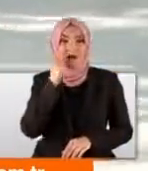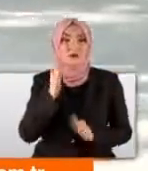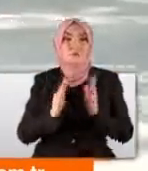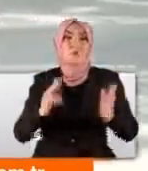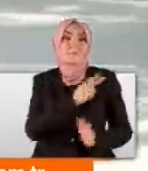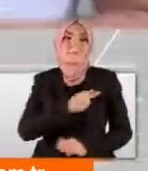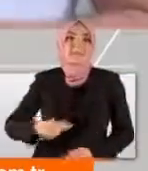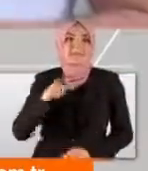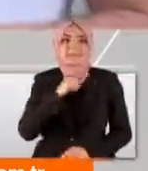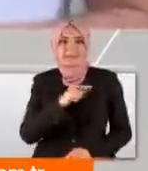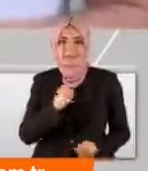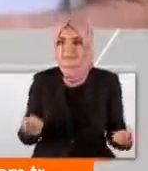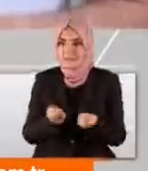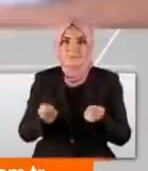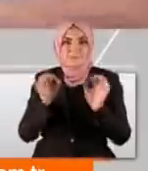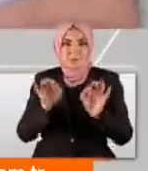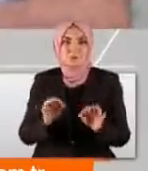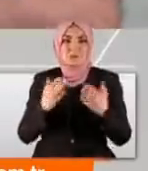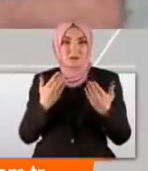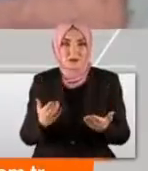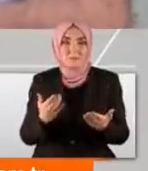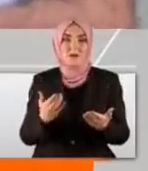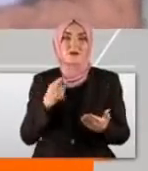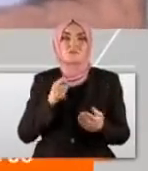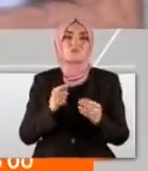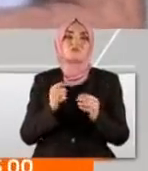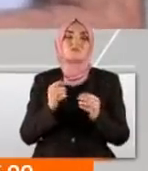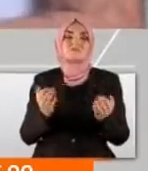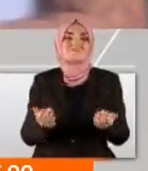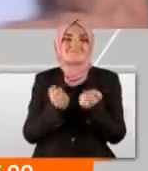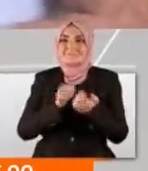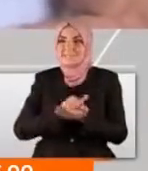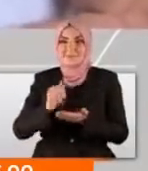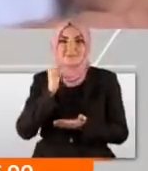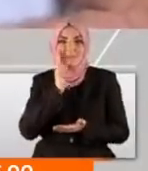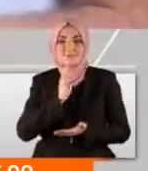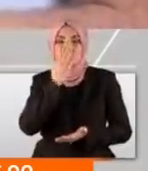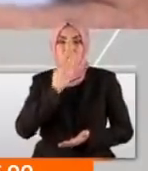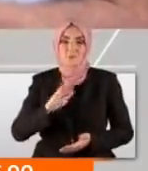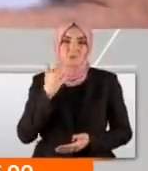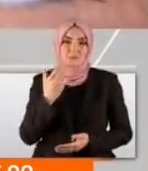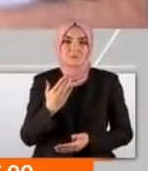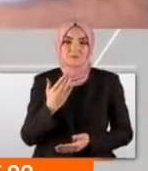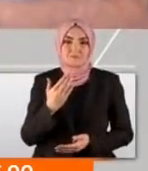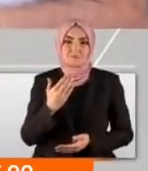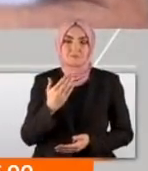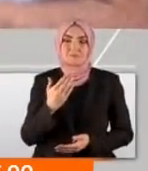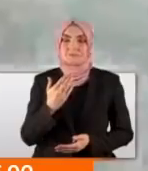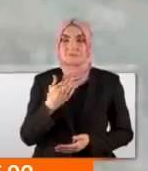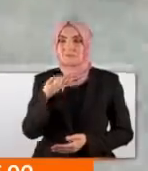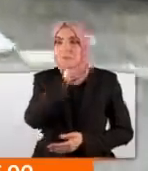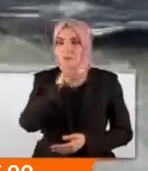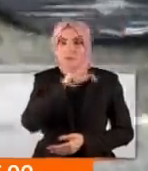mahalleye yetişememişti. İstediğimiz bir an önce bu şeyin kalkması, işçilerin hakkının verilmesi. Elimizi değemiyoruz. Onlar bunların